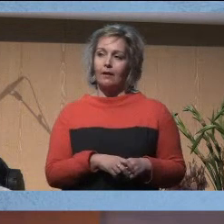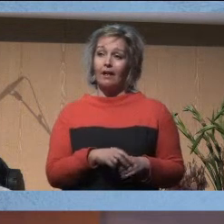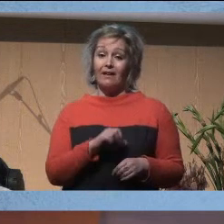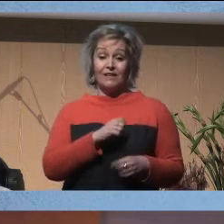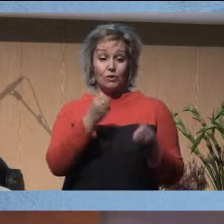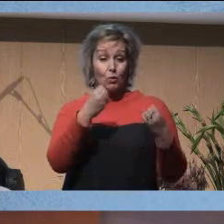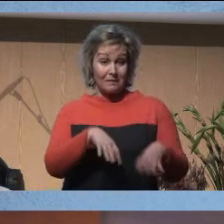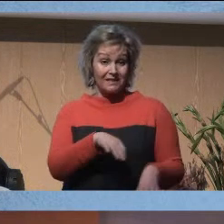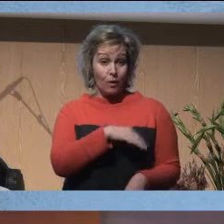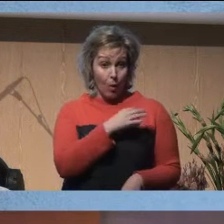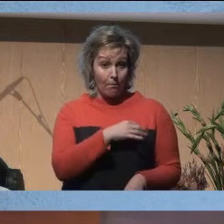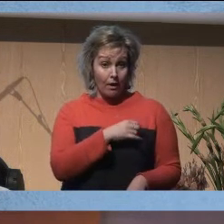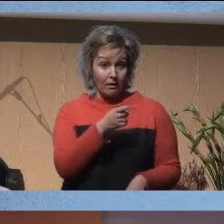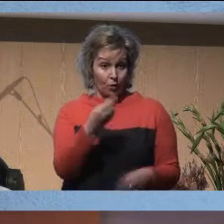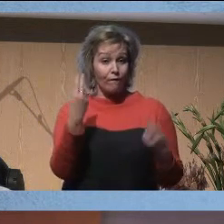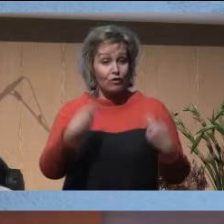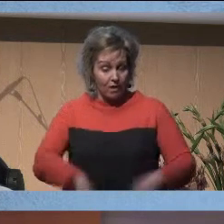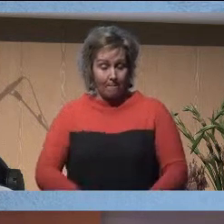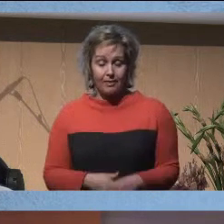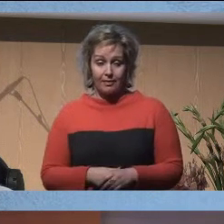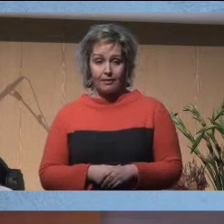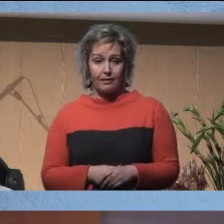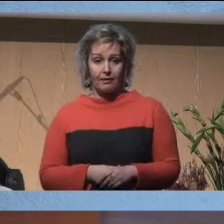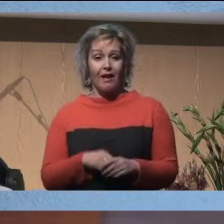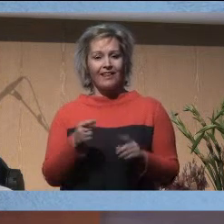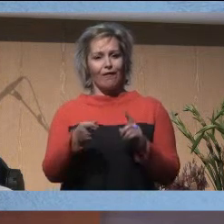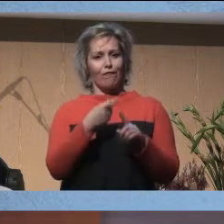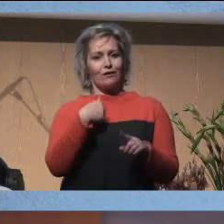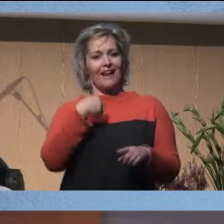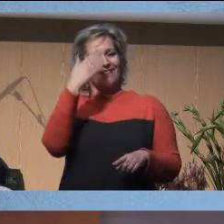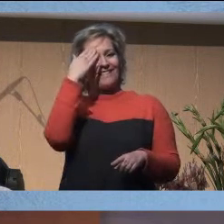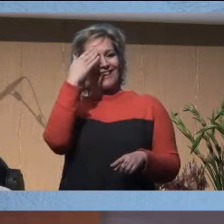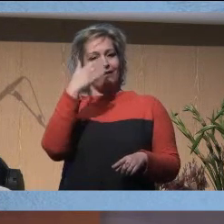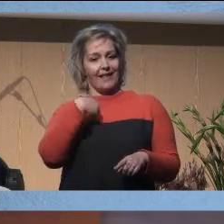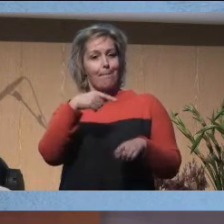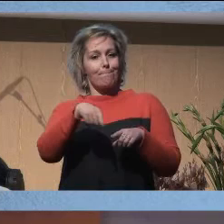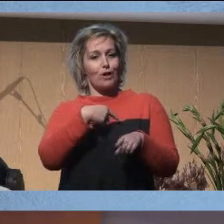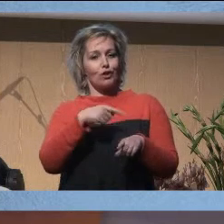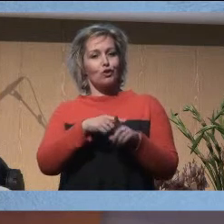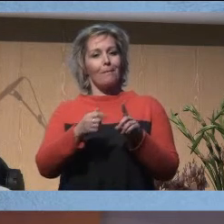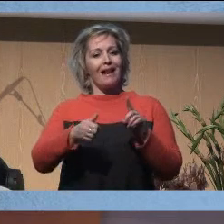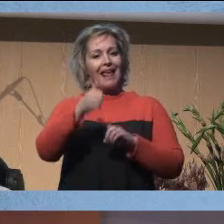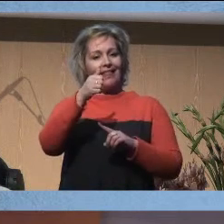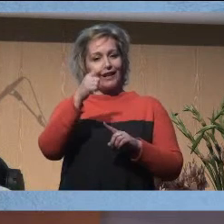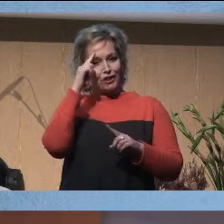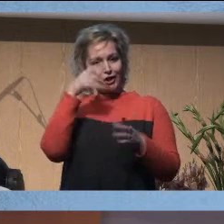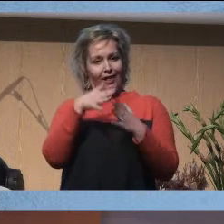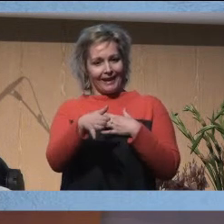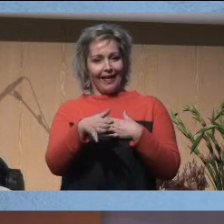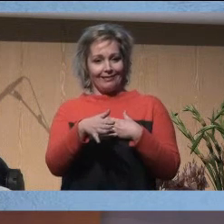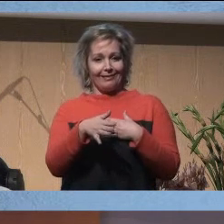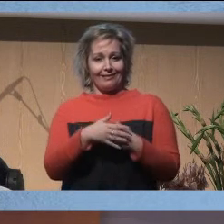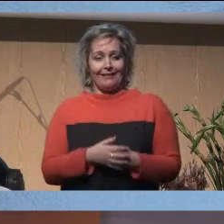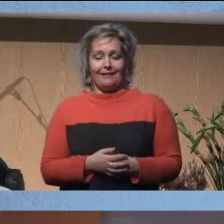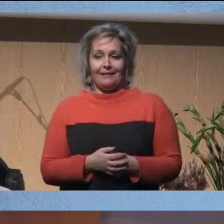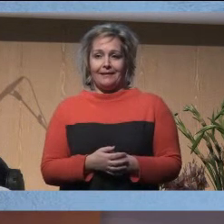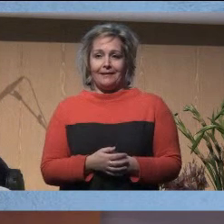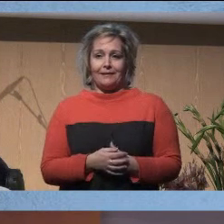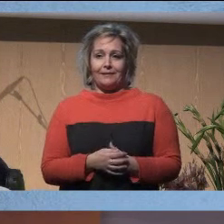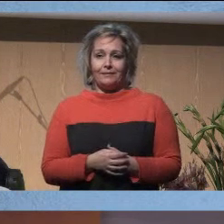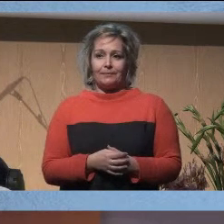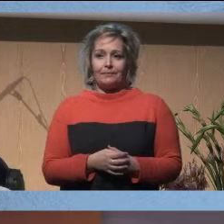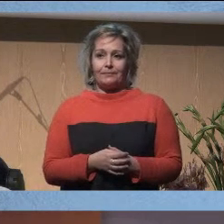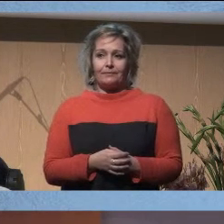Hvis du mister håpet, da er du fortapt. Og det var det første jeg fikk vite da jeg begynte som leder i psykiatrien.